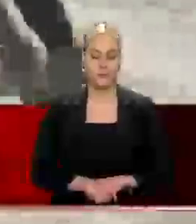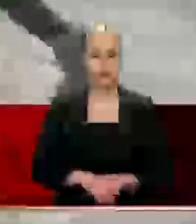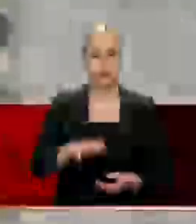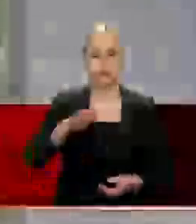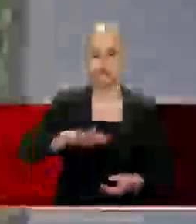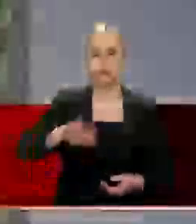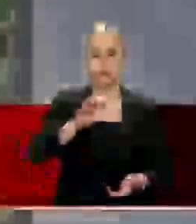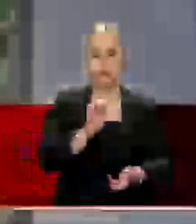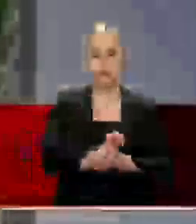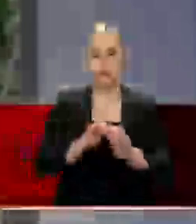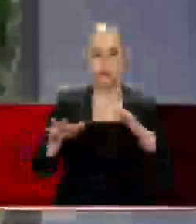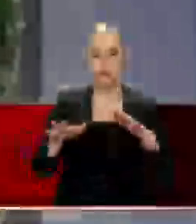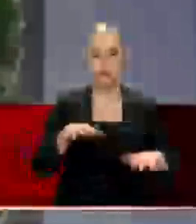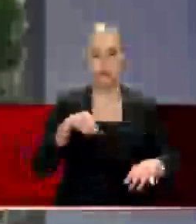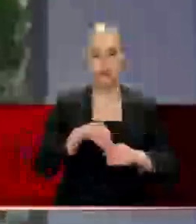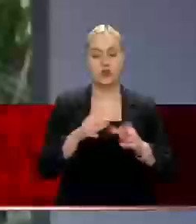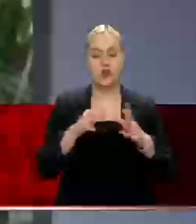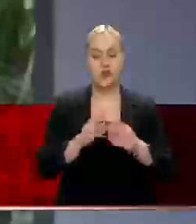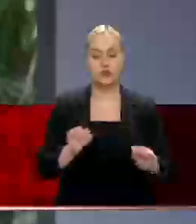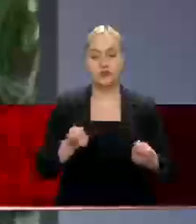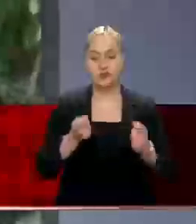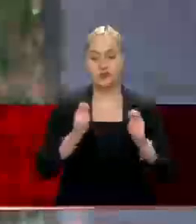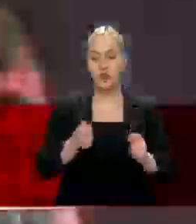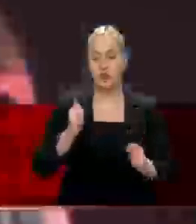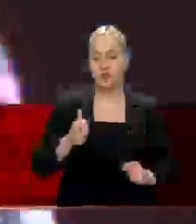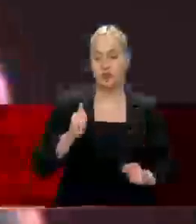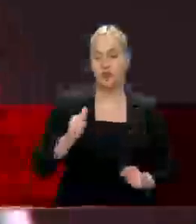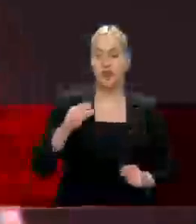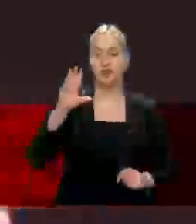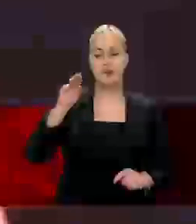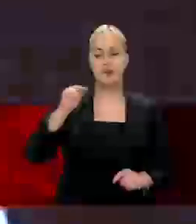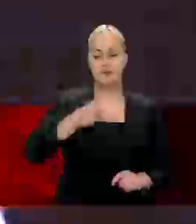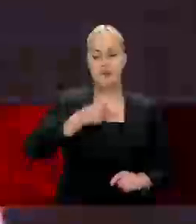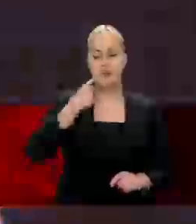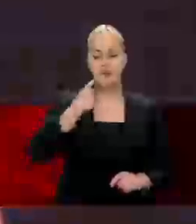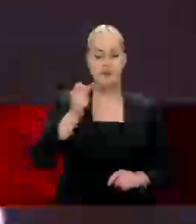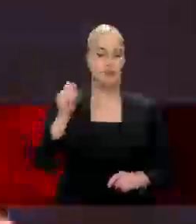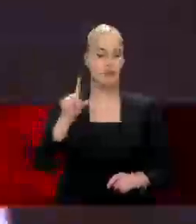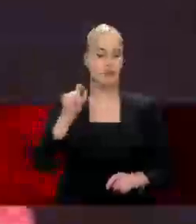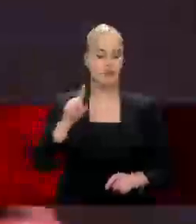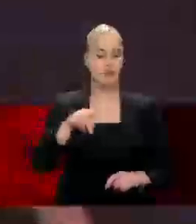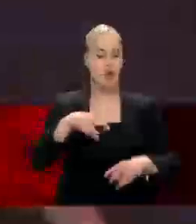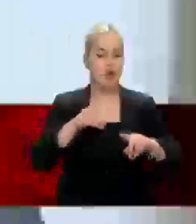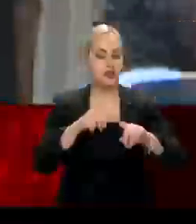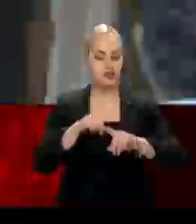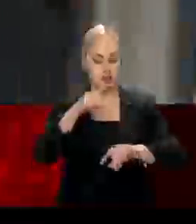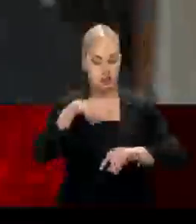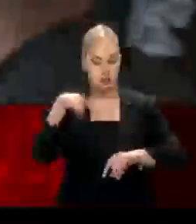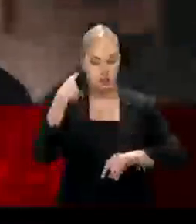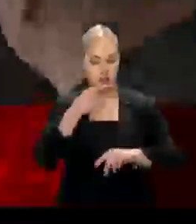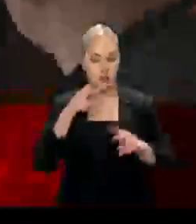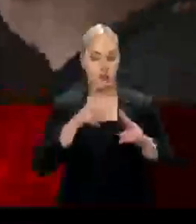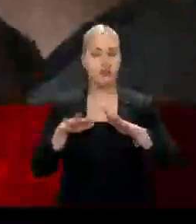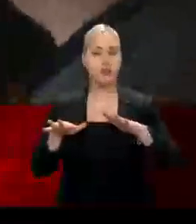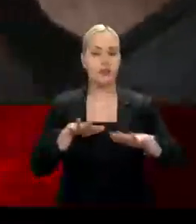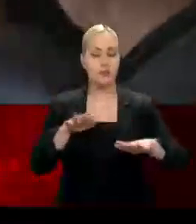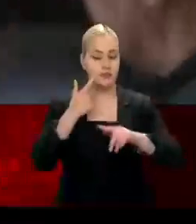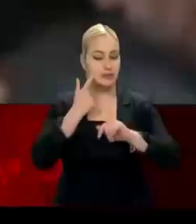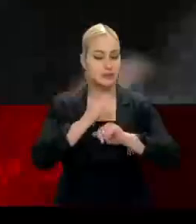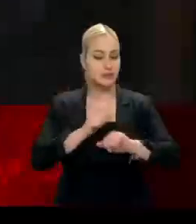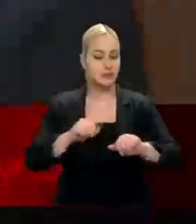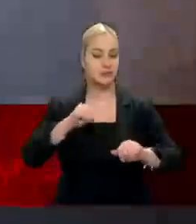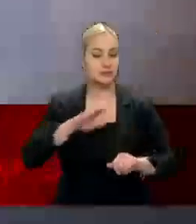bütün ailesini depremde kaybetti geçirdiği Zor günlerde Fenerbahçe'nin eski Yıldızı Alex yüzünü güldürdü depremde de çocuğa